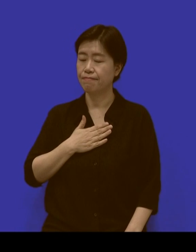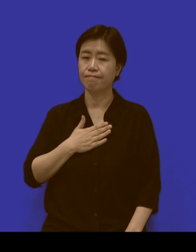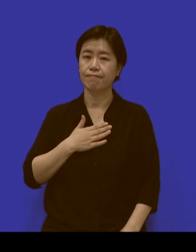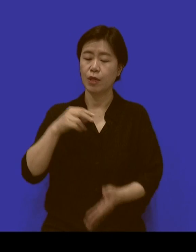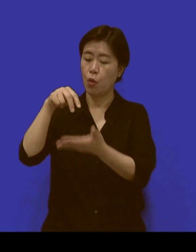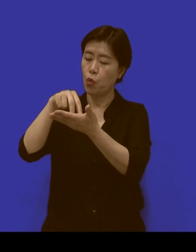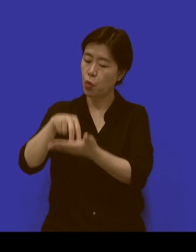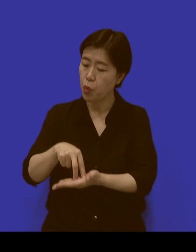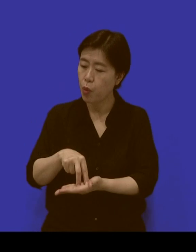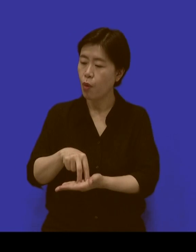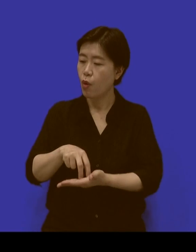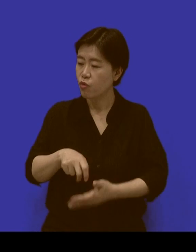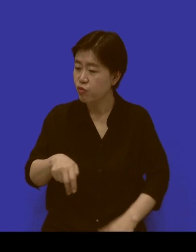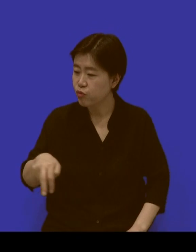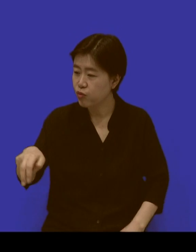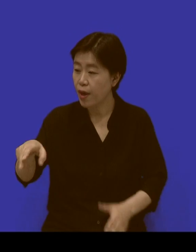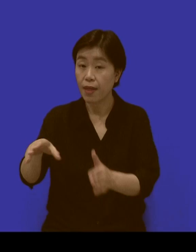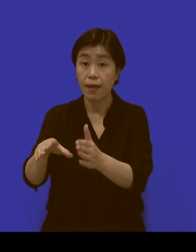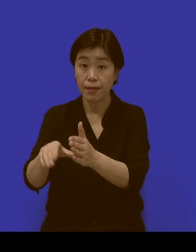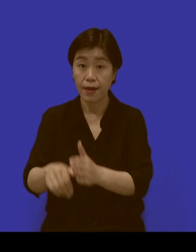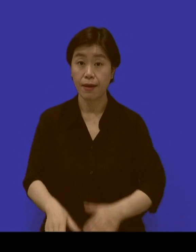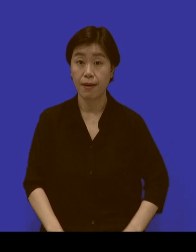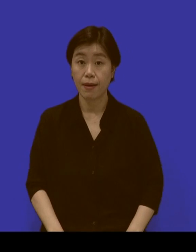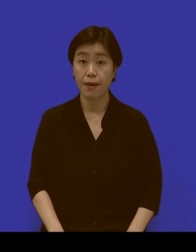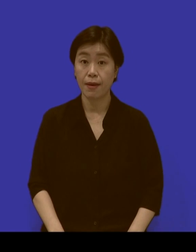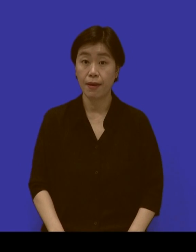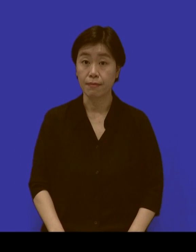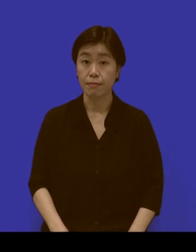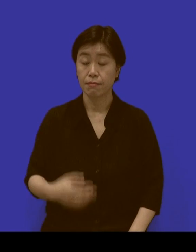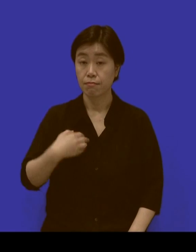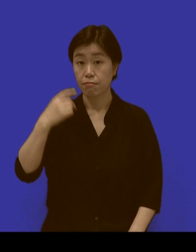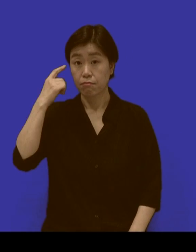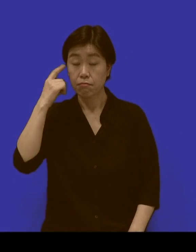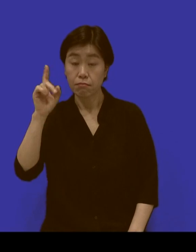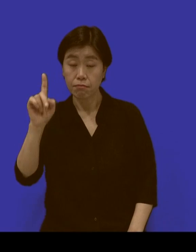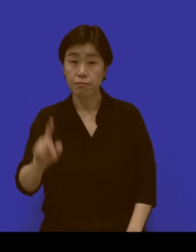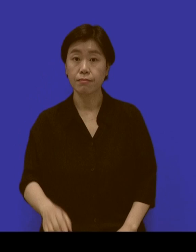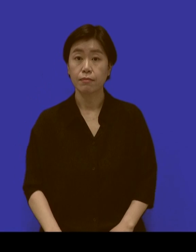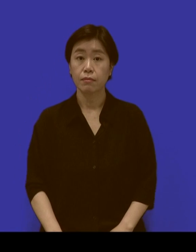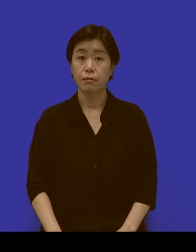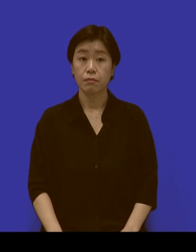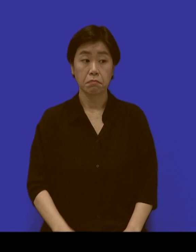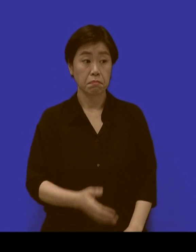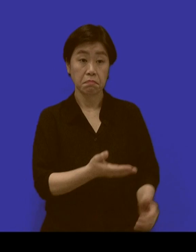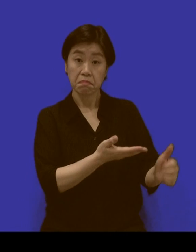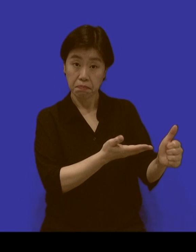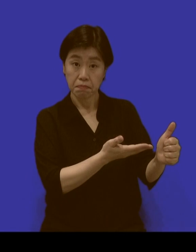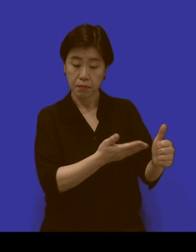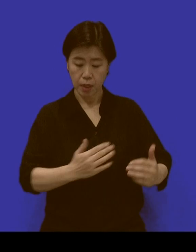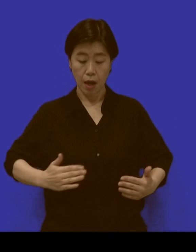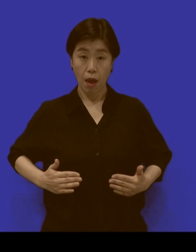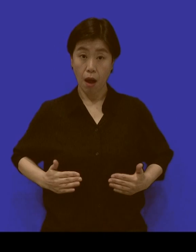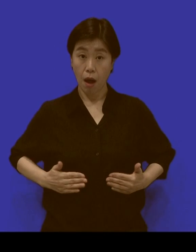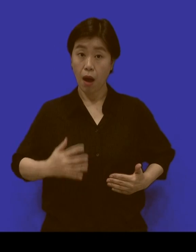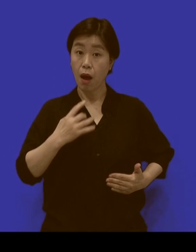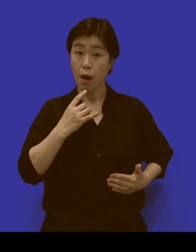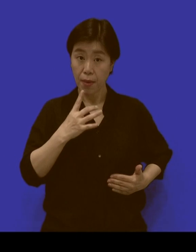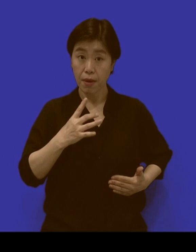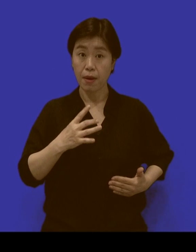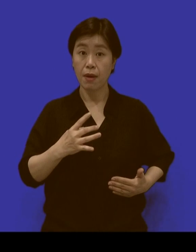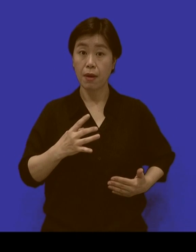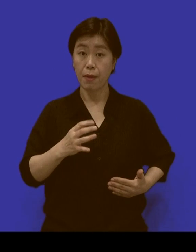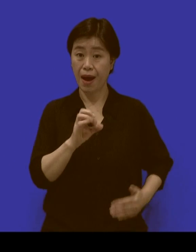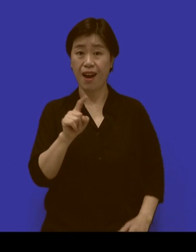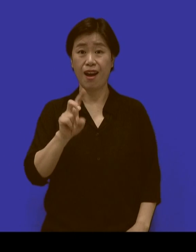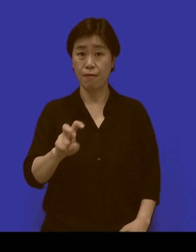지나가고 있는데 예. 그때 제가 들었던 생각이 이게 양측 폐이기 때문에 말기암이거든요.